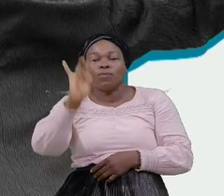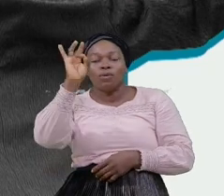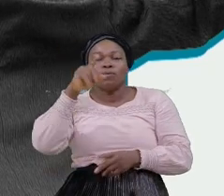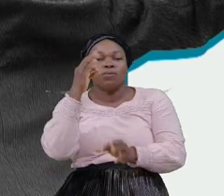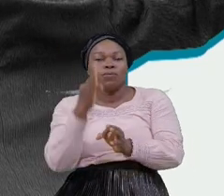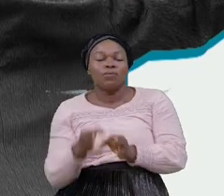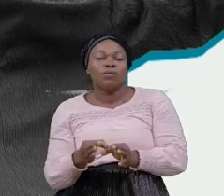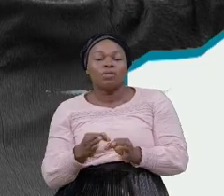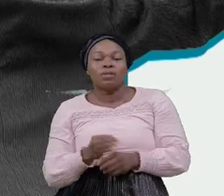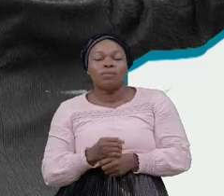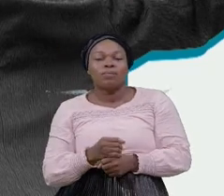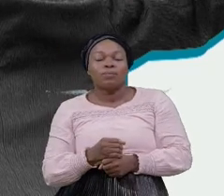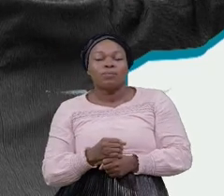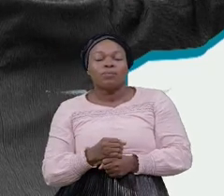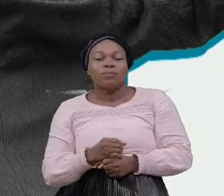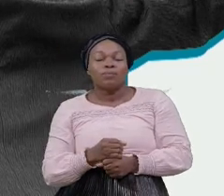foi.